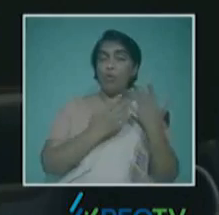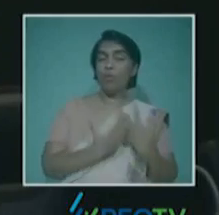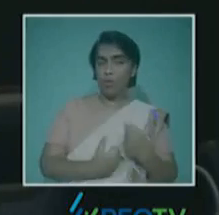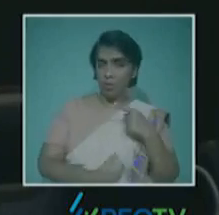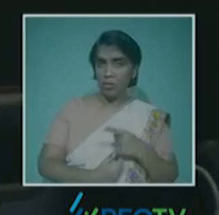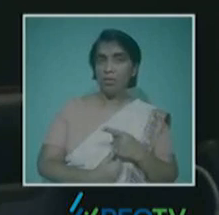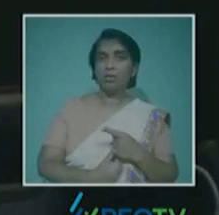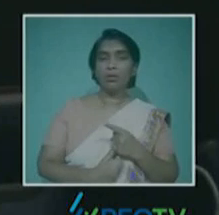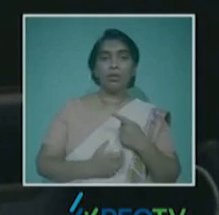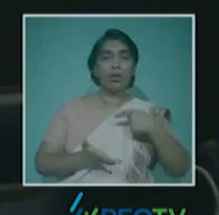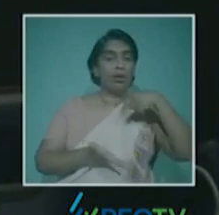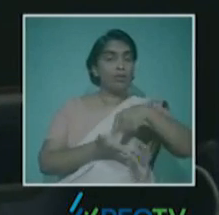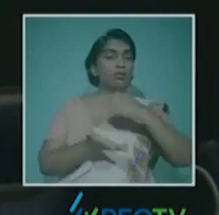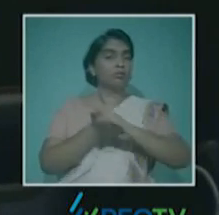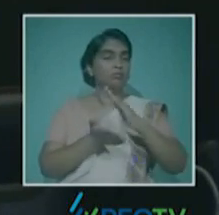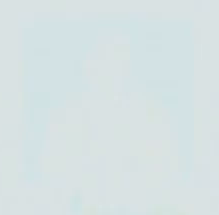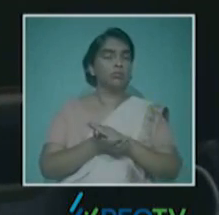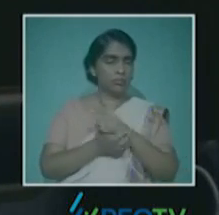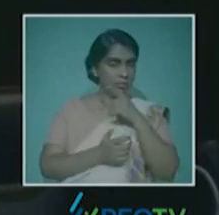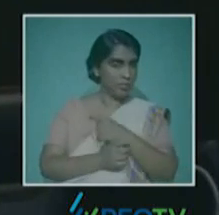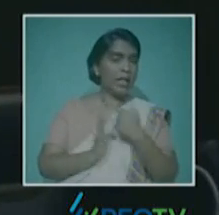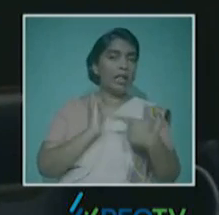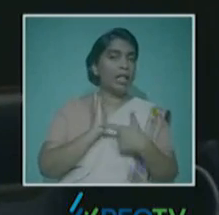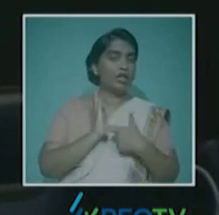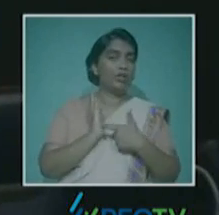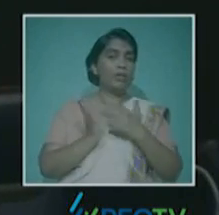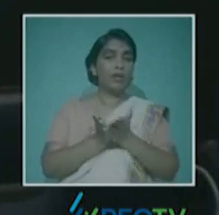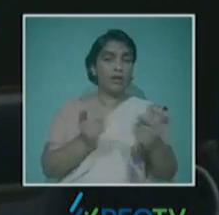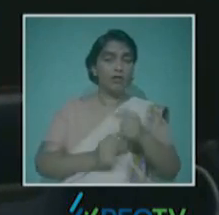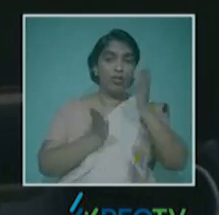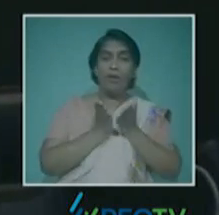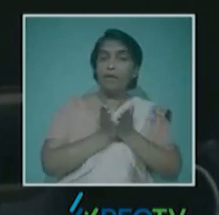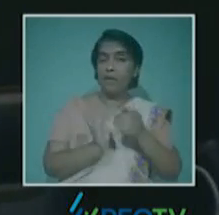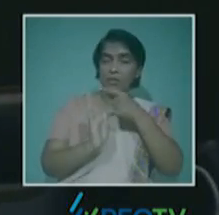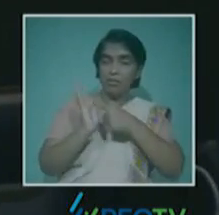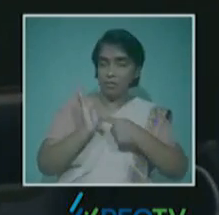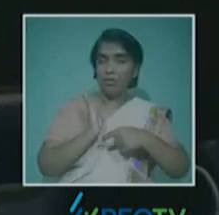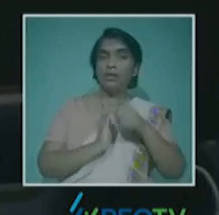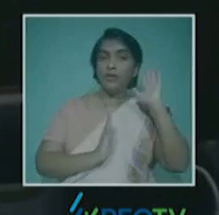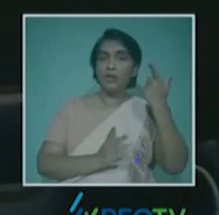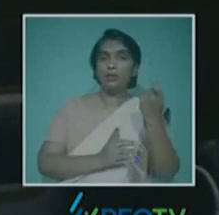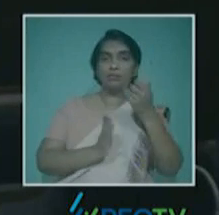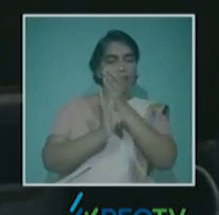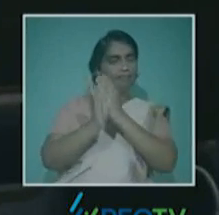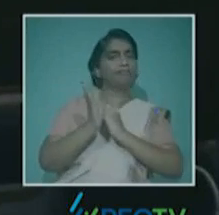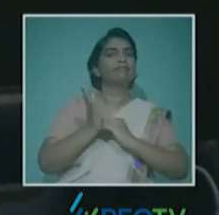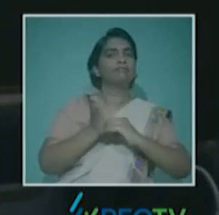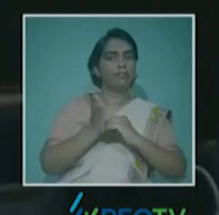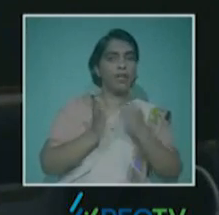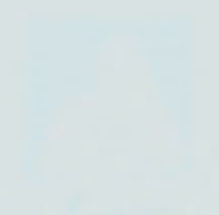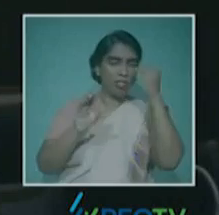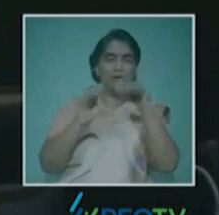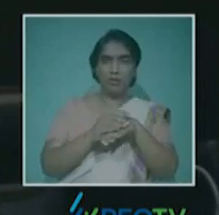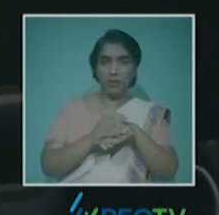කරන අධිනාගරික සේවා සපයන ස්ථානයේ බවට තමයි ත්‍රිකුණාමල වරාය ඉඳලා කොළඹ වරාය දක්වා විශේෂ ආර්ථික කොරිඩෝවක් නිර්මාණය කිරීමේ යෝජනාව